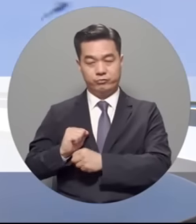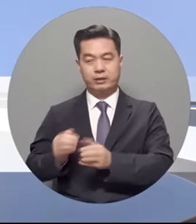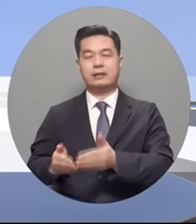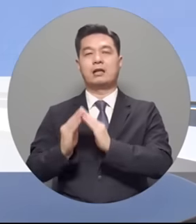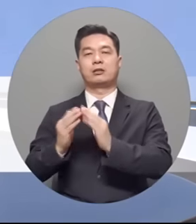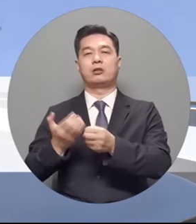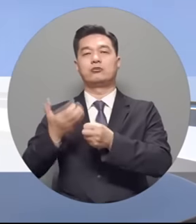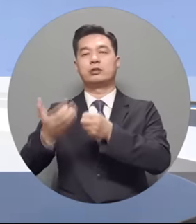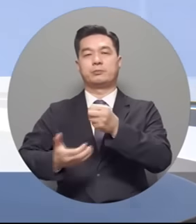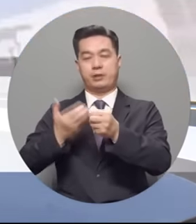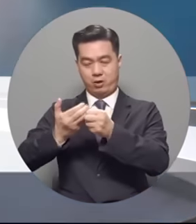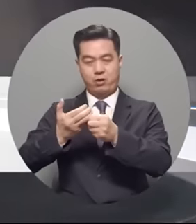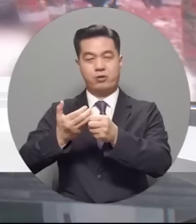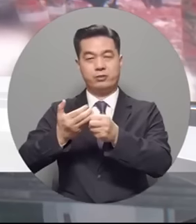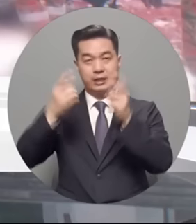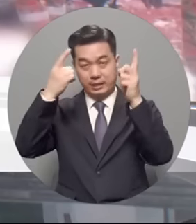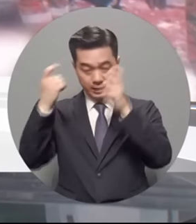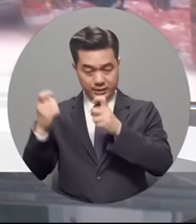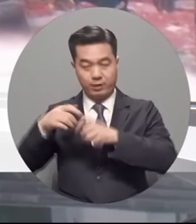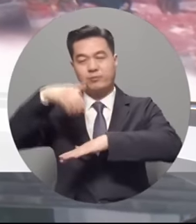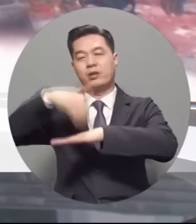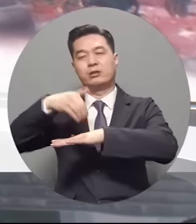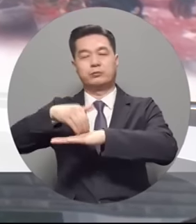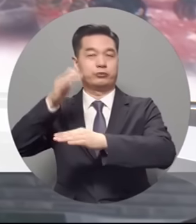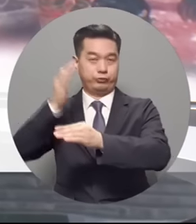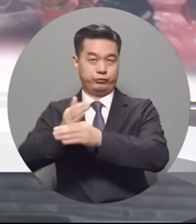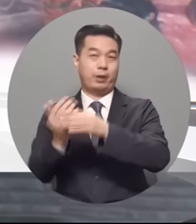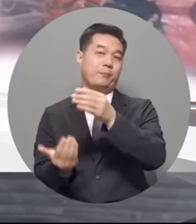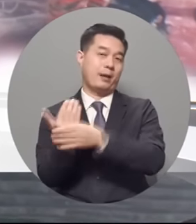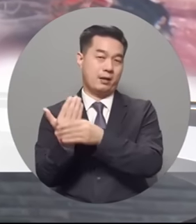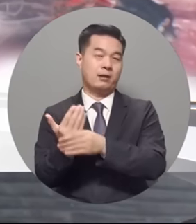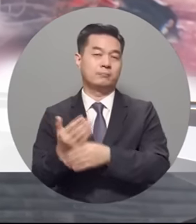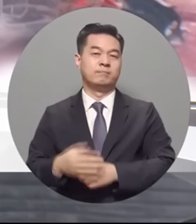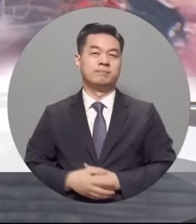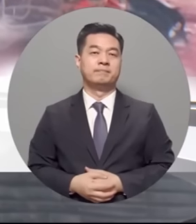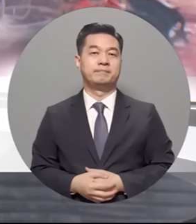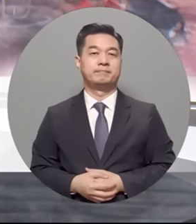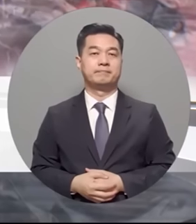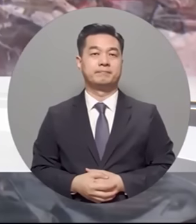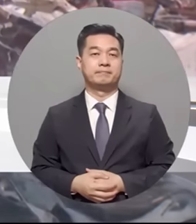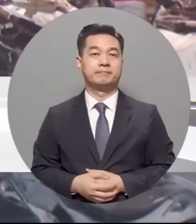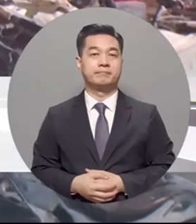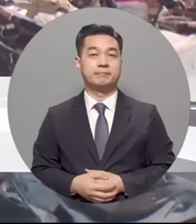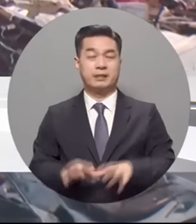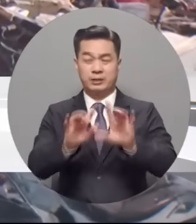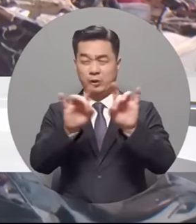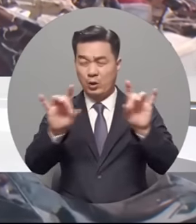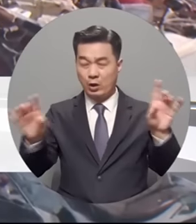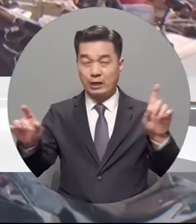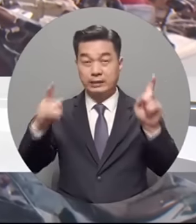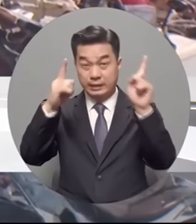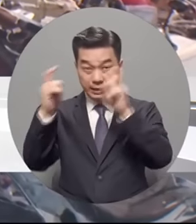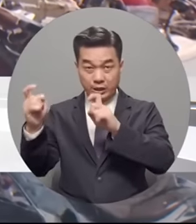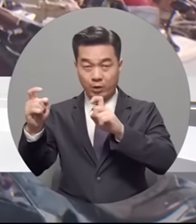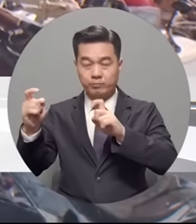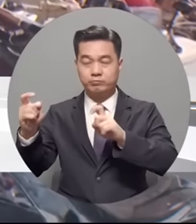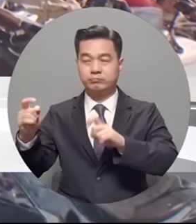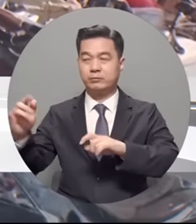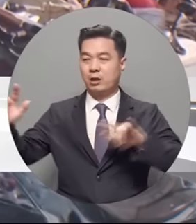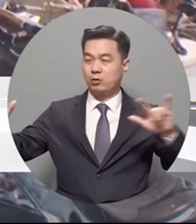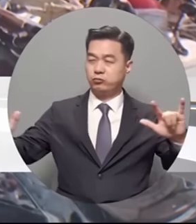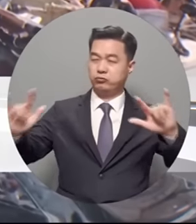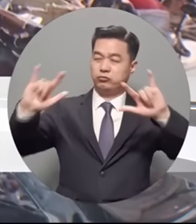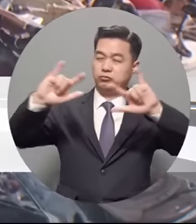공중 비행쇼를 연습하는 과정에서 참사가 발생했는데요. 최근 각종 기념식이나 에어쇼에 동원된